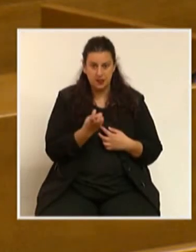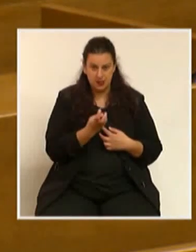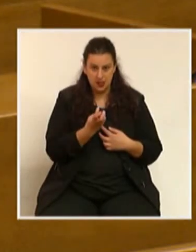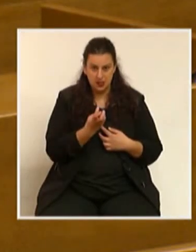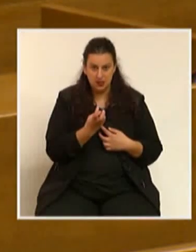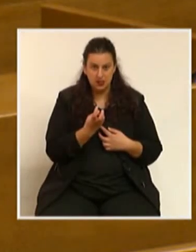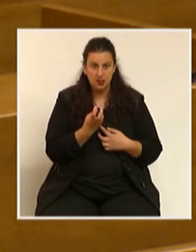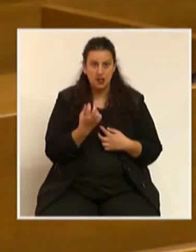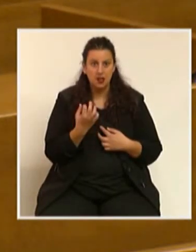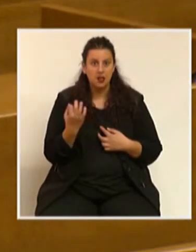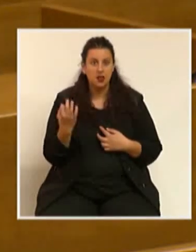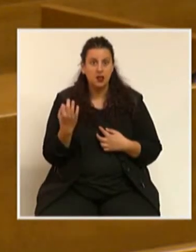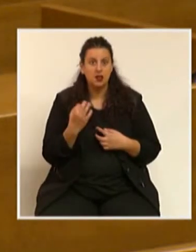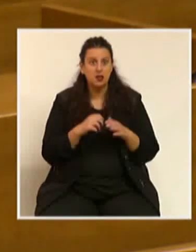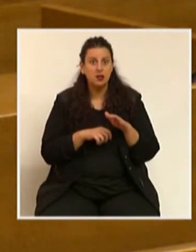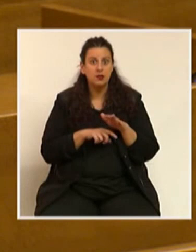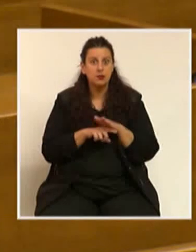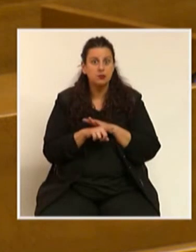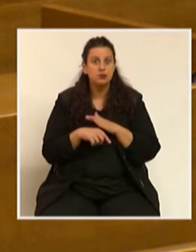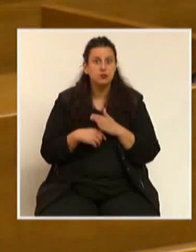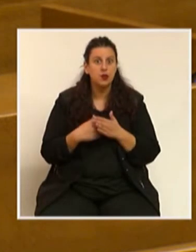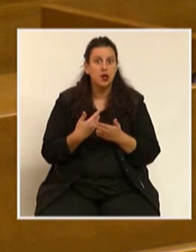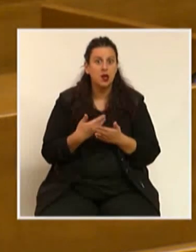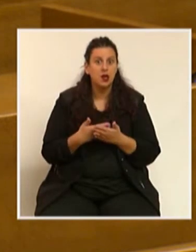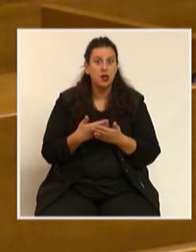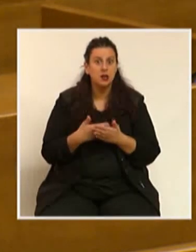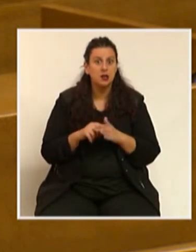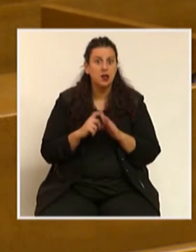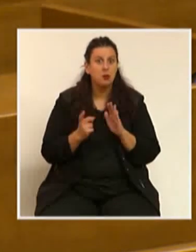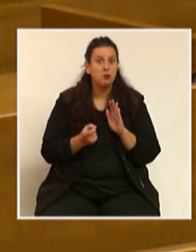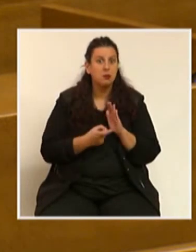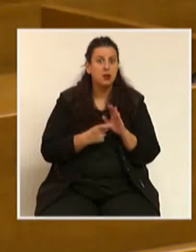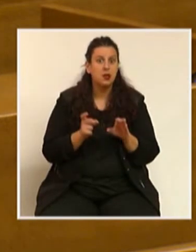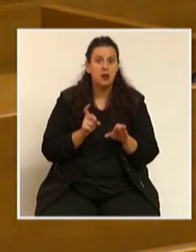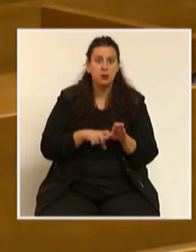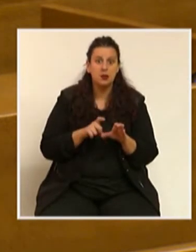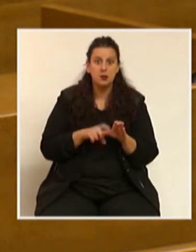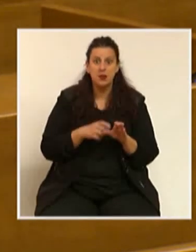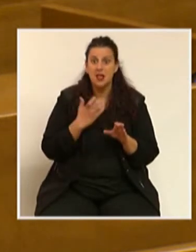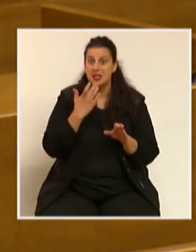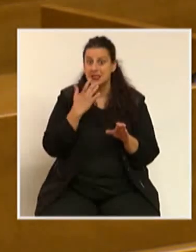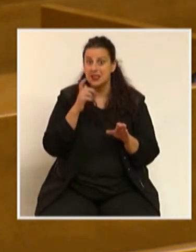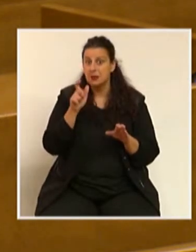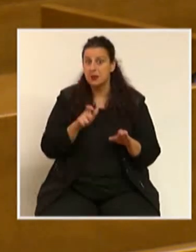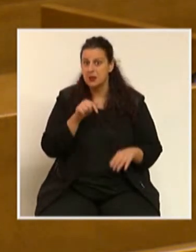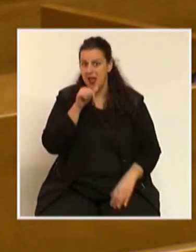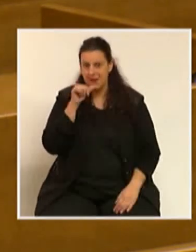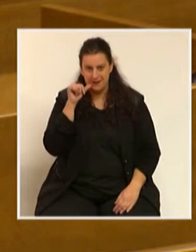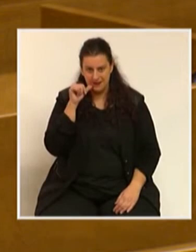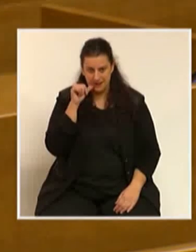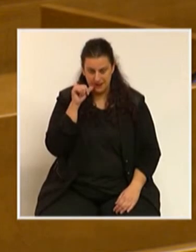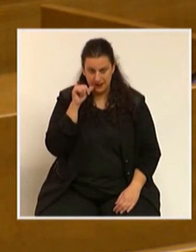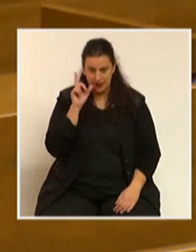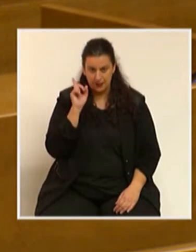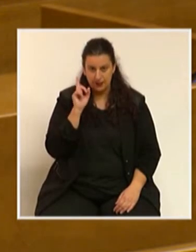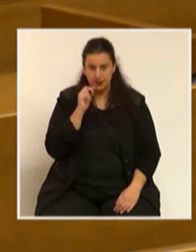fa, jo diria, inclús 20 anys, no? I jo crec que és una oportunitat, si podem escoltar-la, per veure com